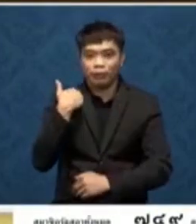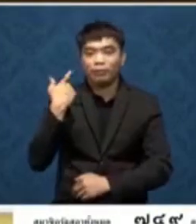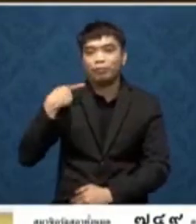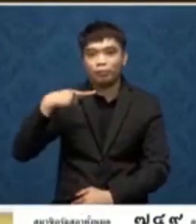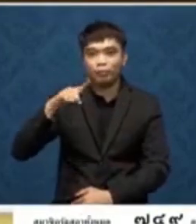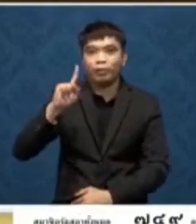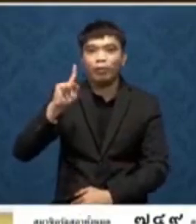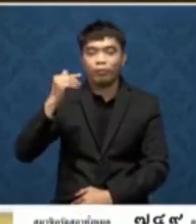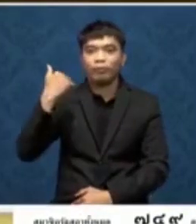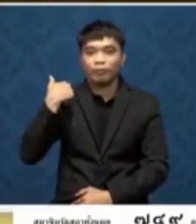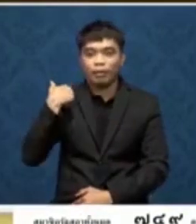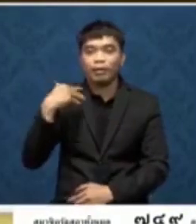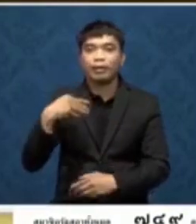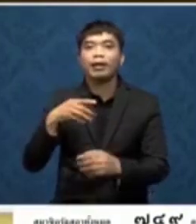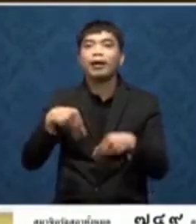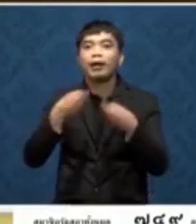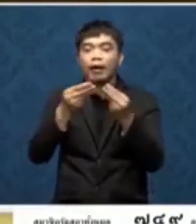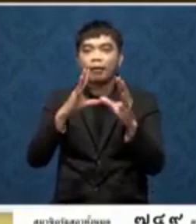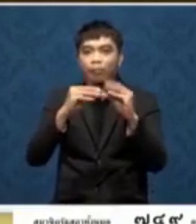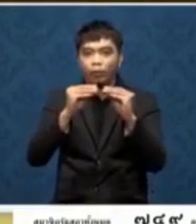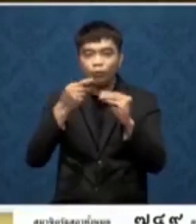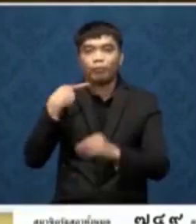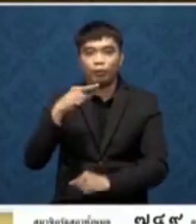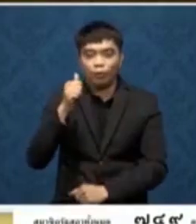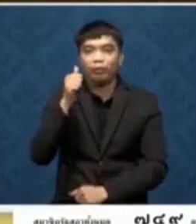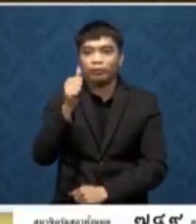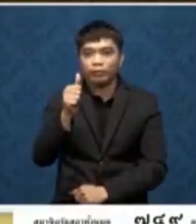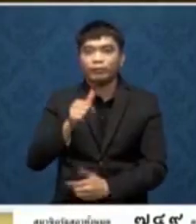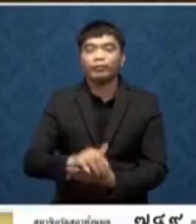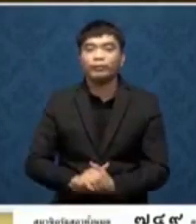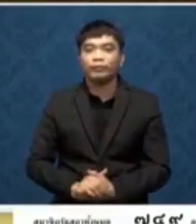ชน์ของการประชุมของเรานะครับ